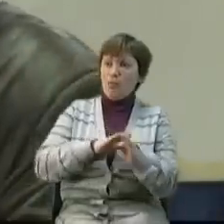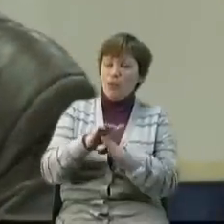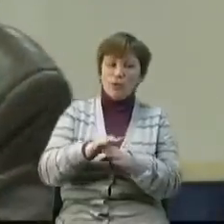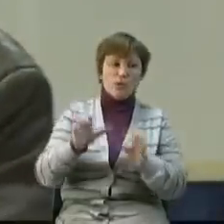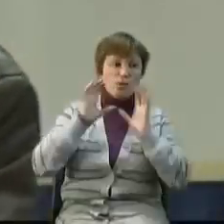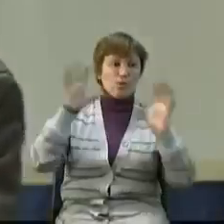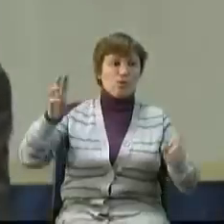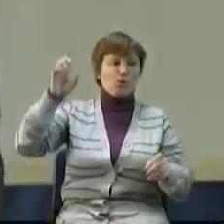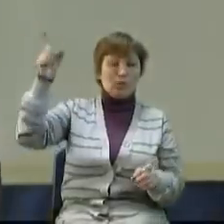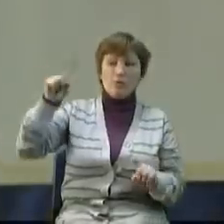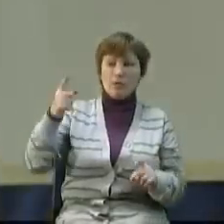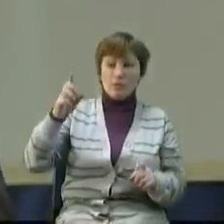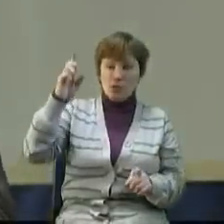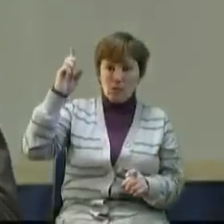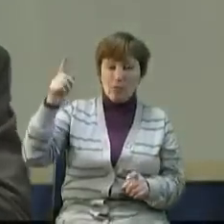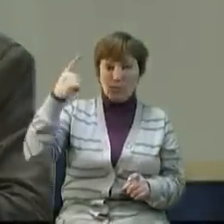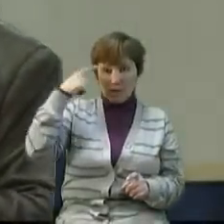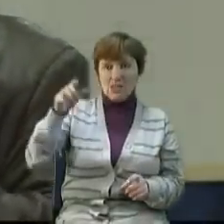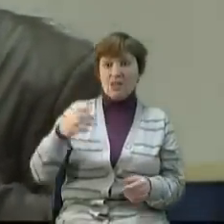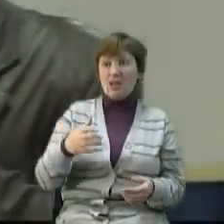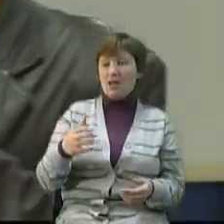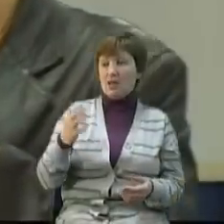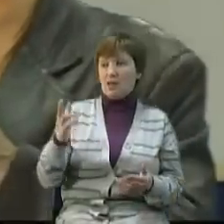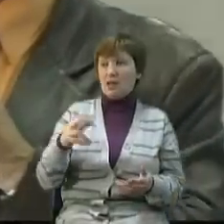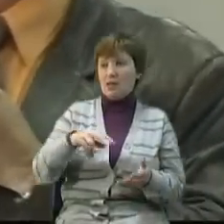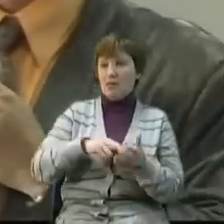тебе намерения во благо, а не во зло.